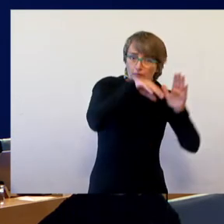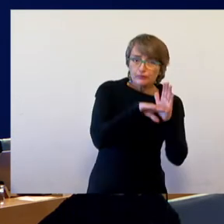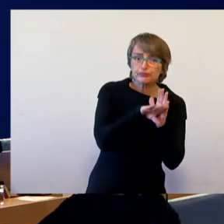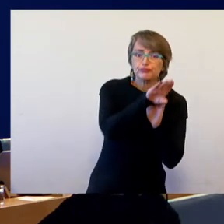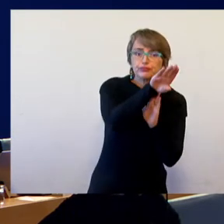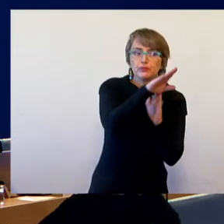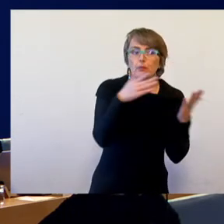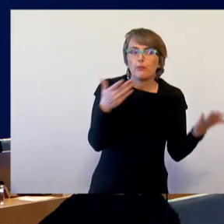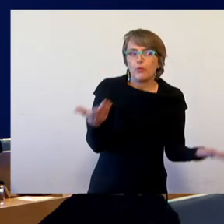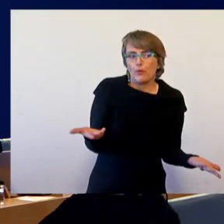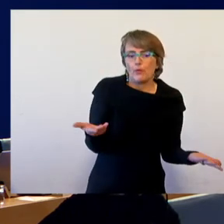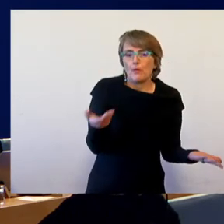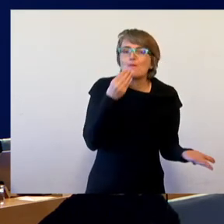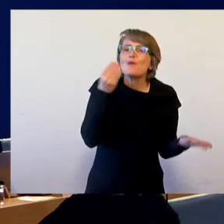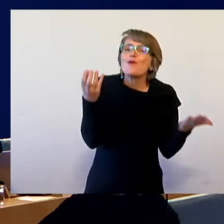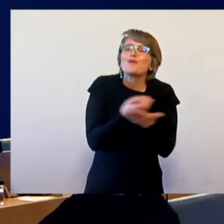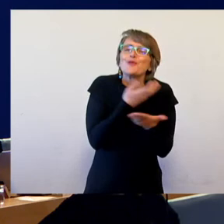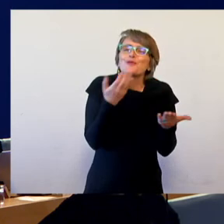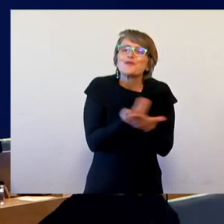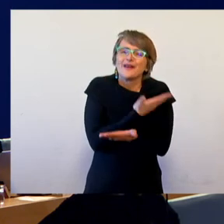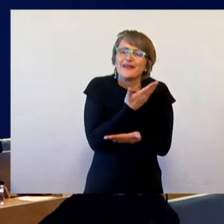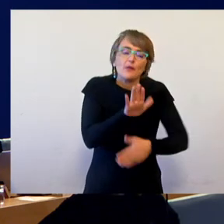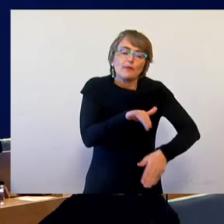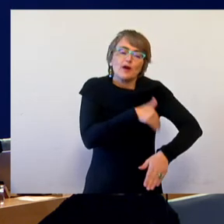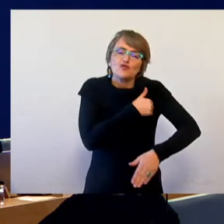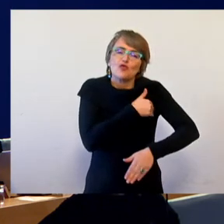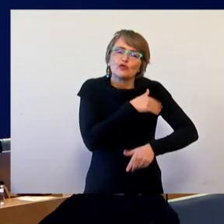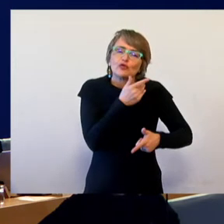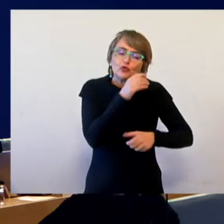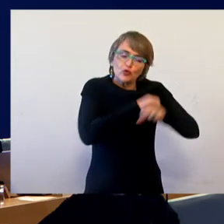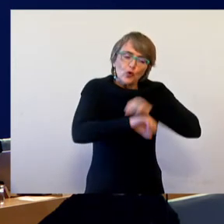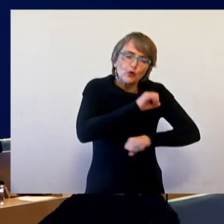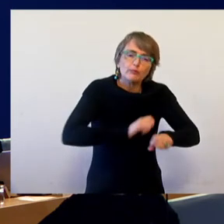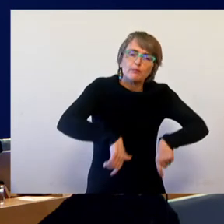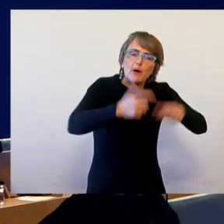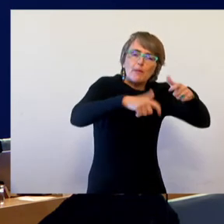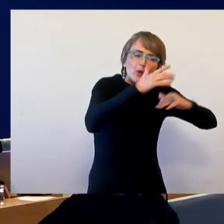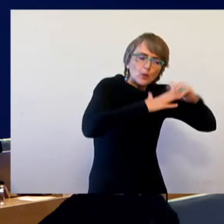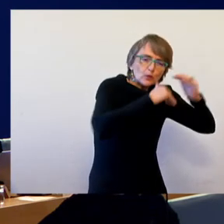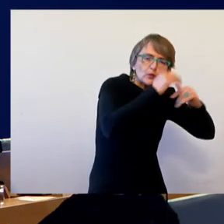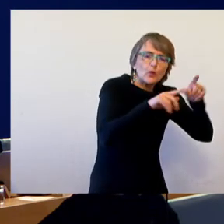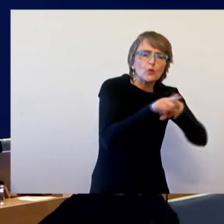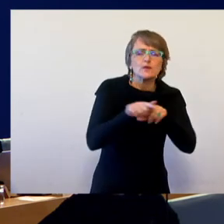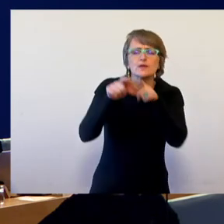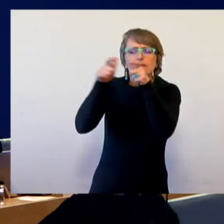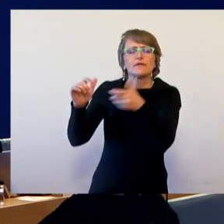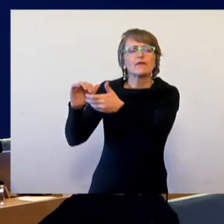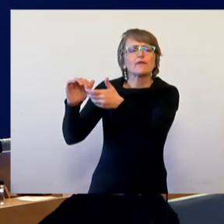une bonne nouvelle pour les promoteurs à Montpellier, pour la Fédération du bâtiment qui s'en inquiétait,